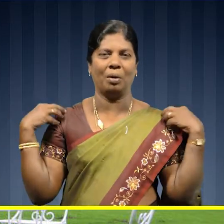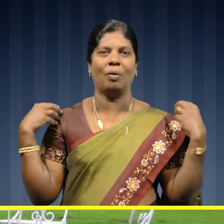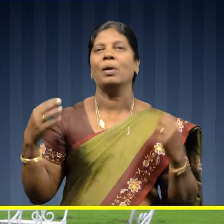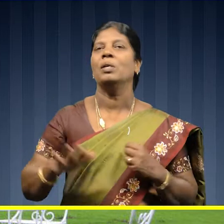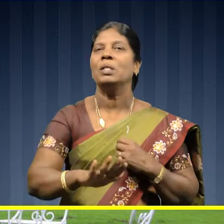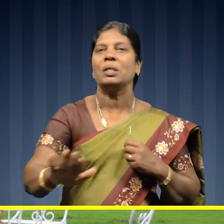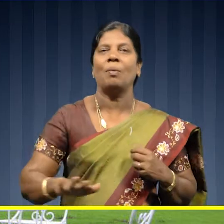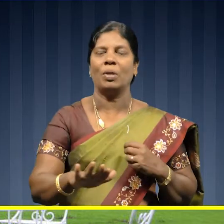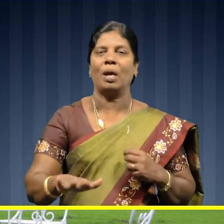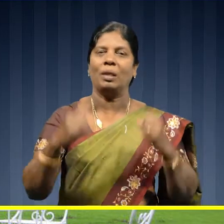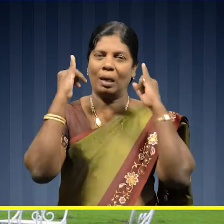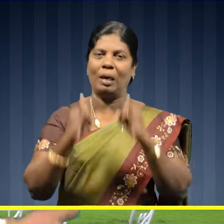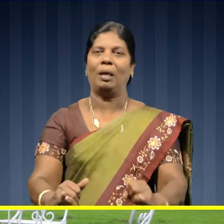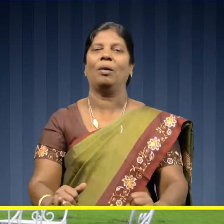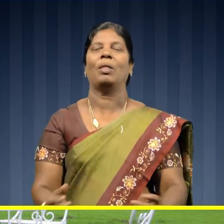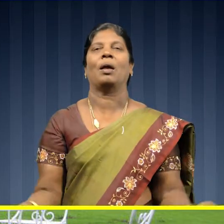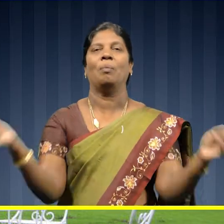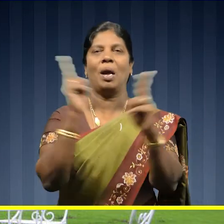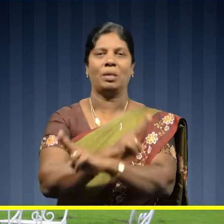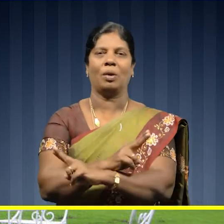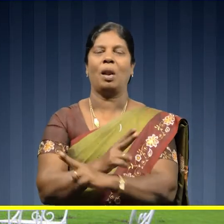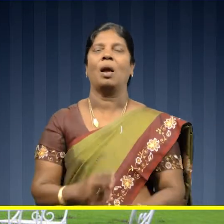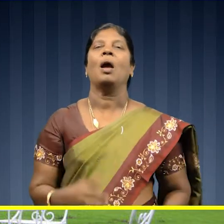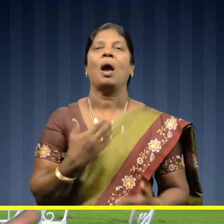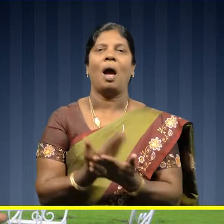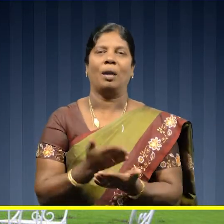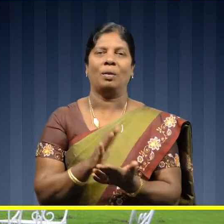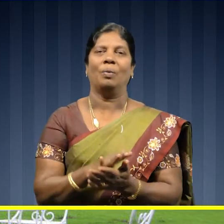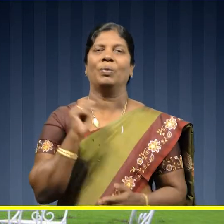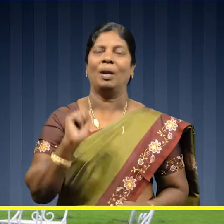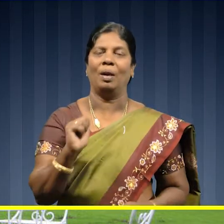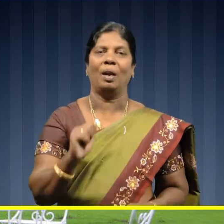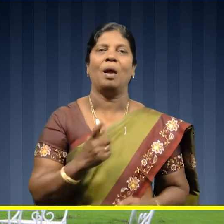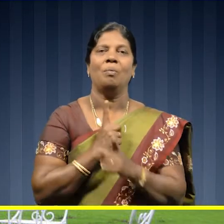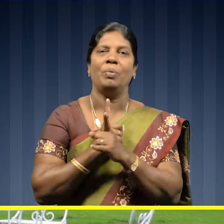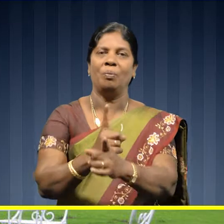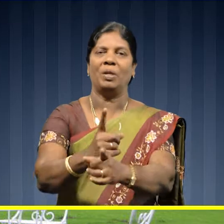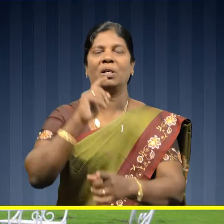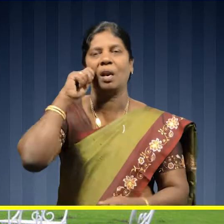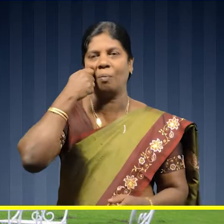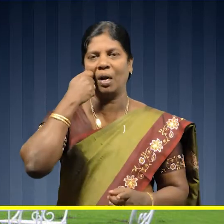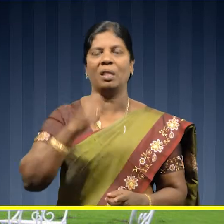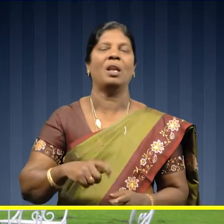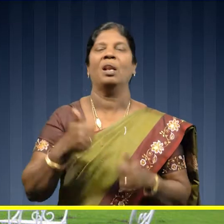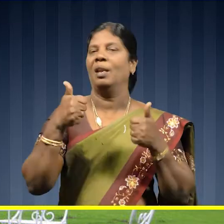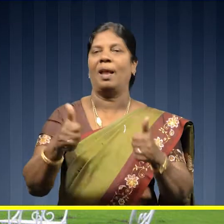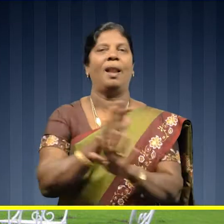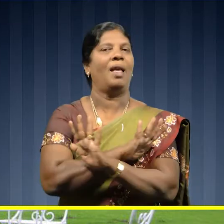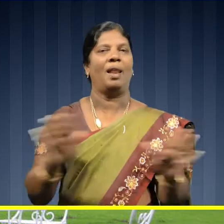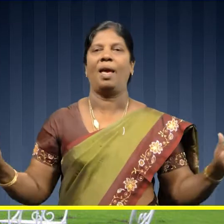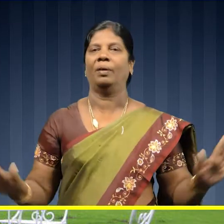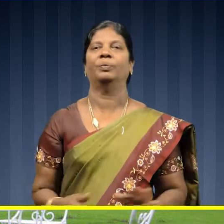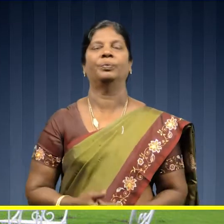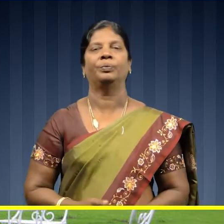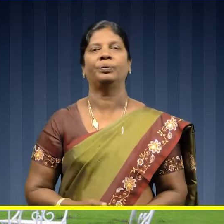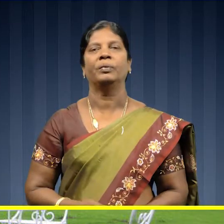கலவரக்காரர்களாகவும் சமுதாயத்தை சீரழிக்கிற மக்களாகவும் தான் இருக்கிறார்கள். காரணம் என்னவென்றால் அவர்கள் பின்பற்றுகிற